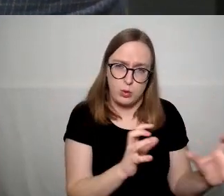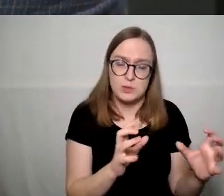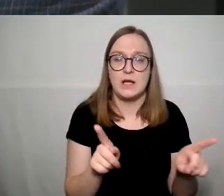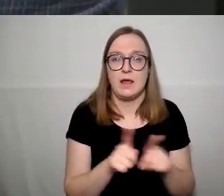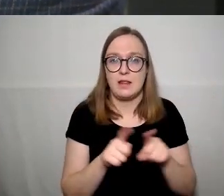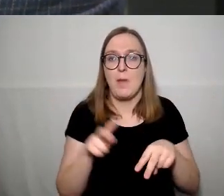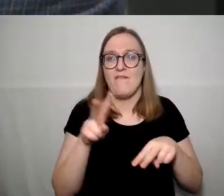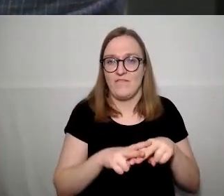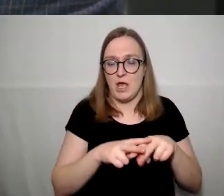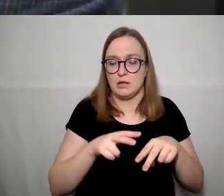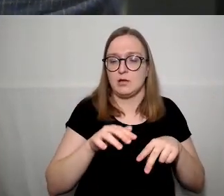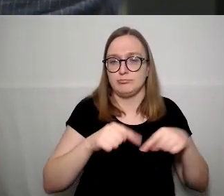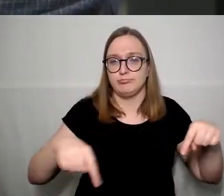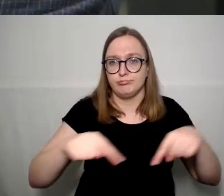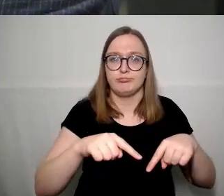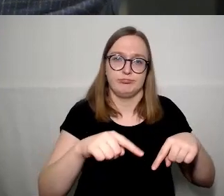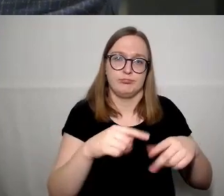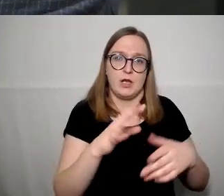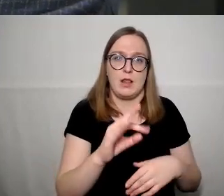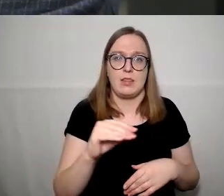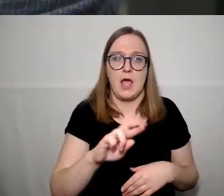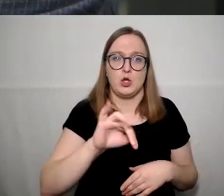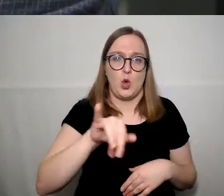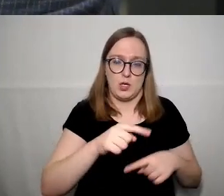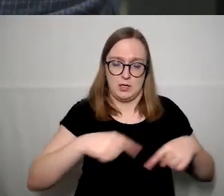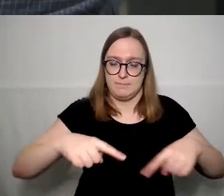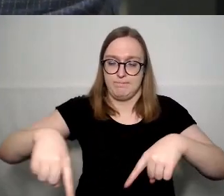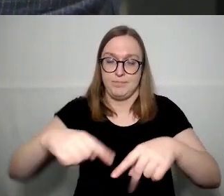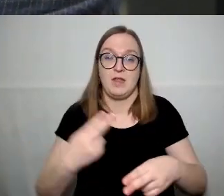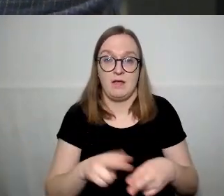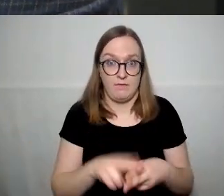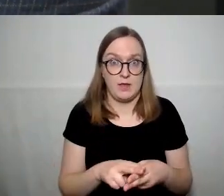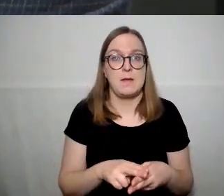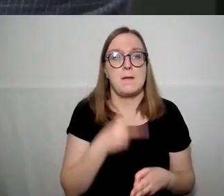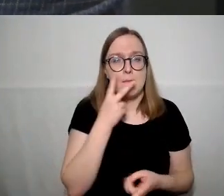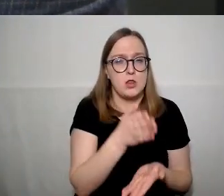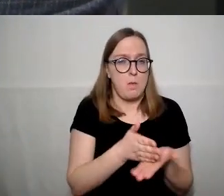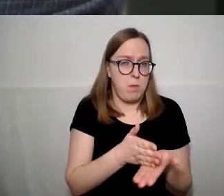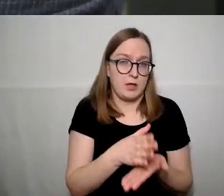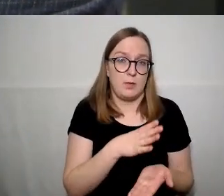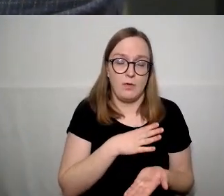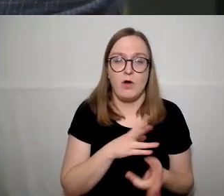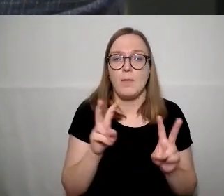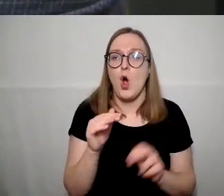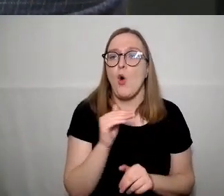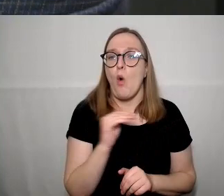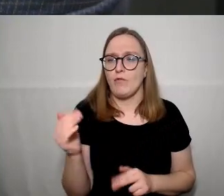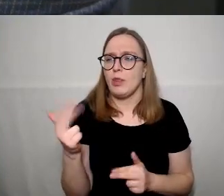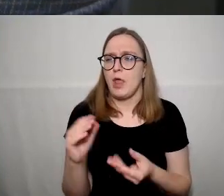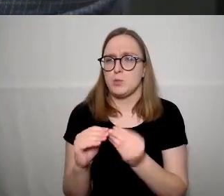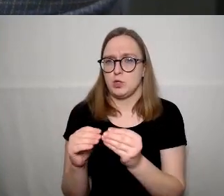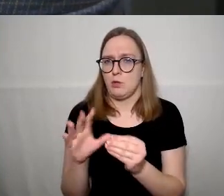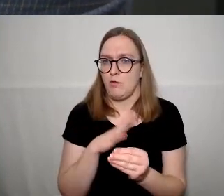šitais klausimais yra puikiai patirtis, kada tinkamai nebuvo tartasi, formaliai buvo tartasi ir todėl priminėjant